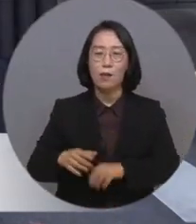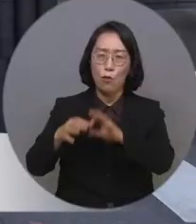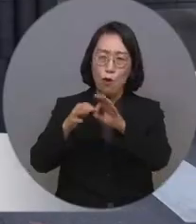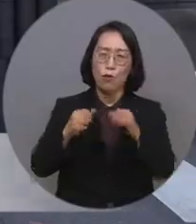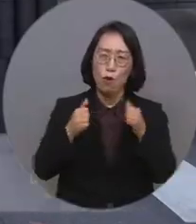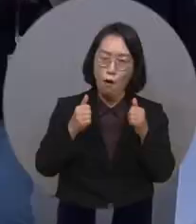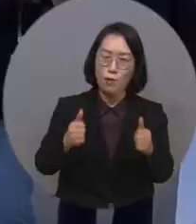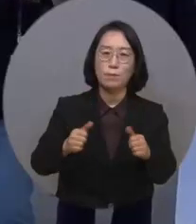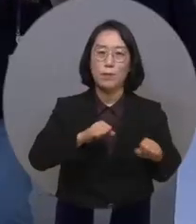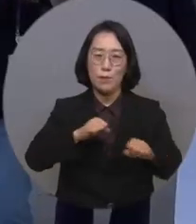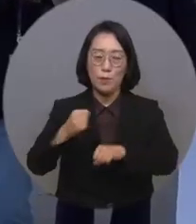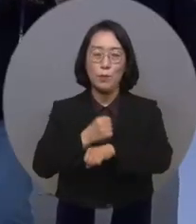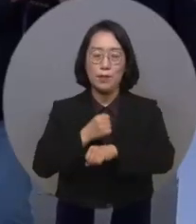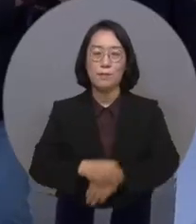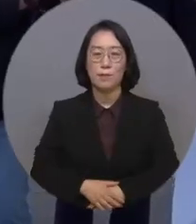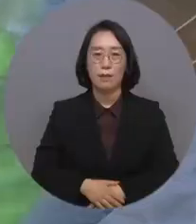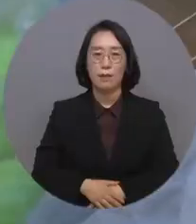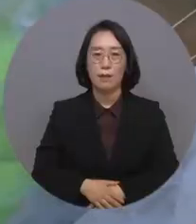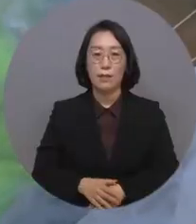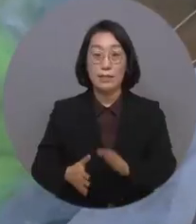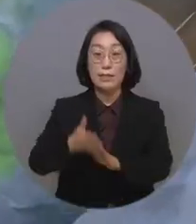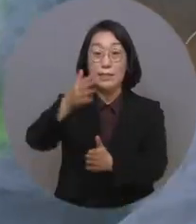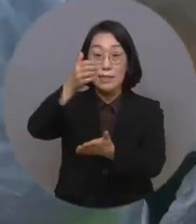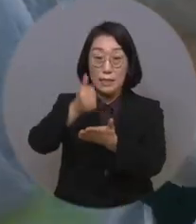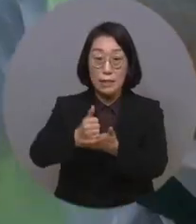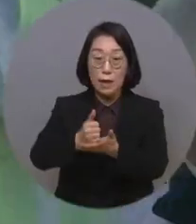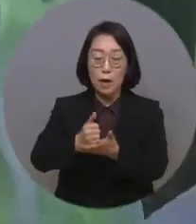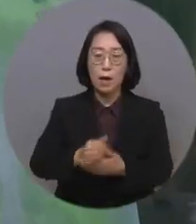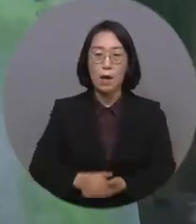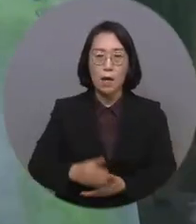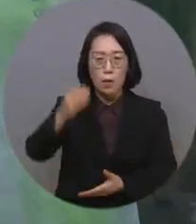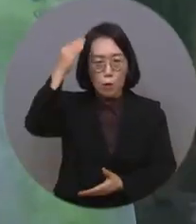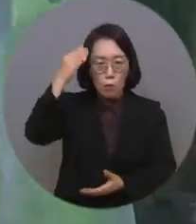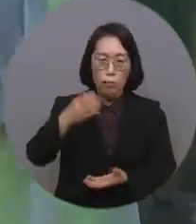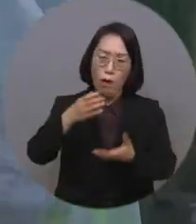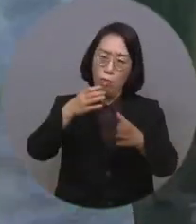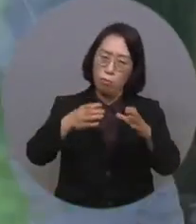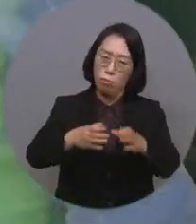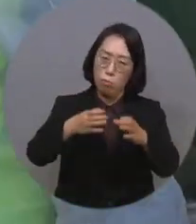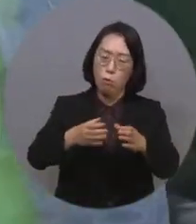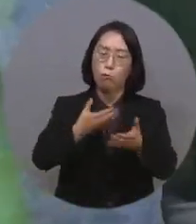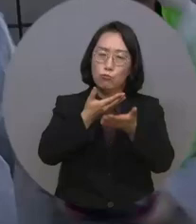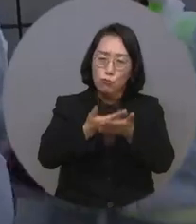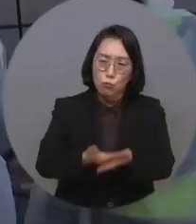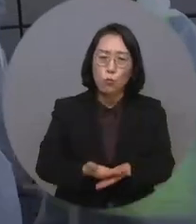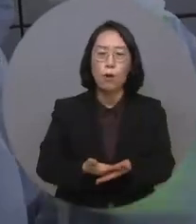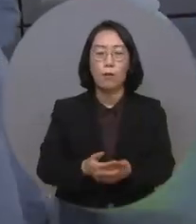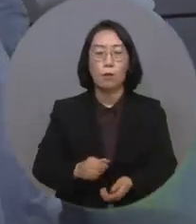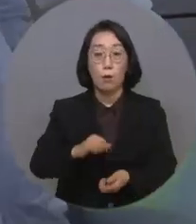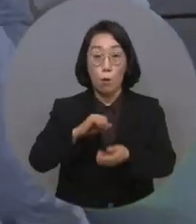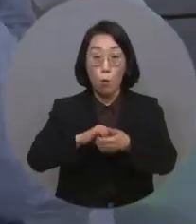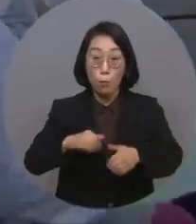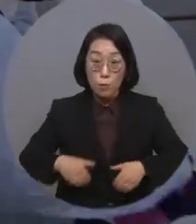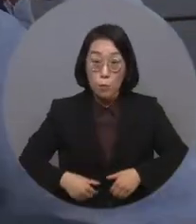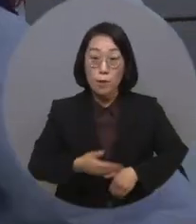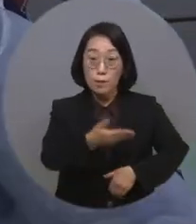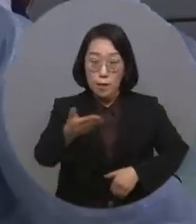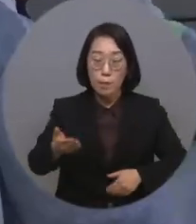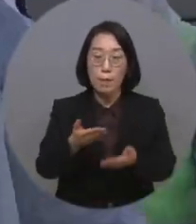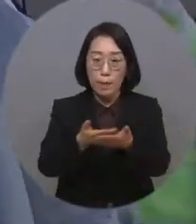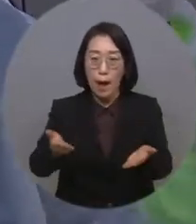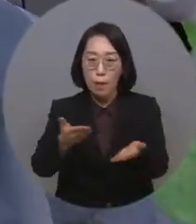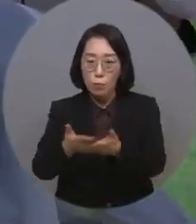봉사단태가 되겠습니다 박경기 시장은 연탄 한 장이 소중하고 도움의 손길이 필요한 이웃들을 위한 사랑과